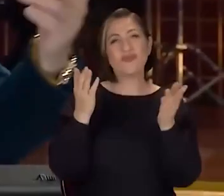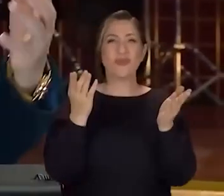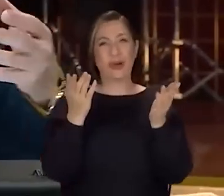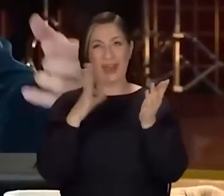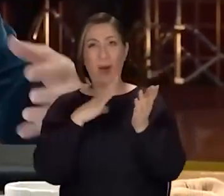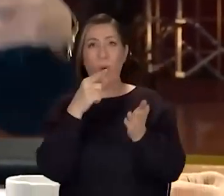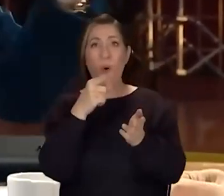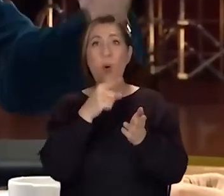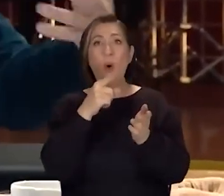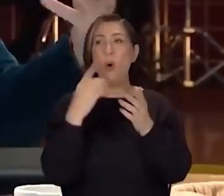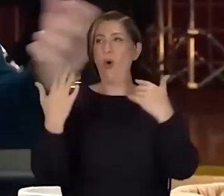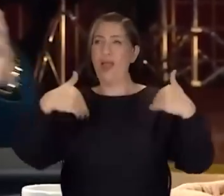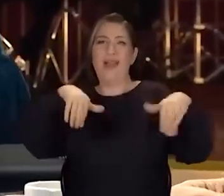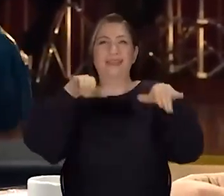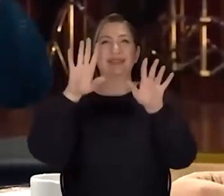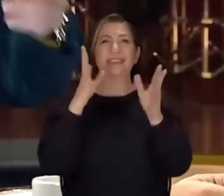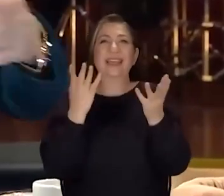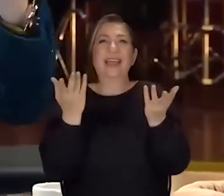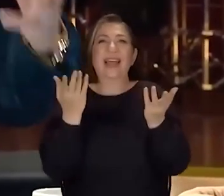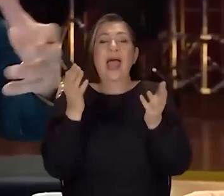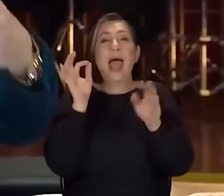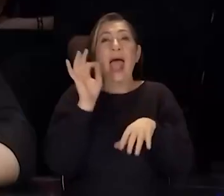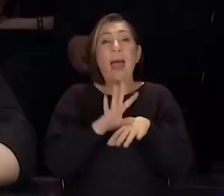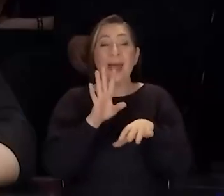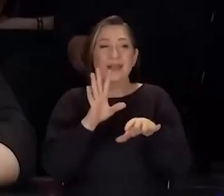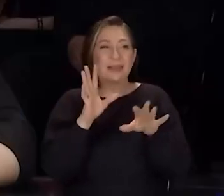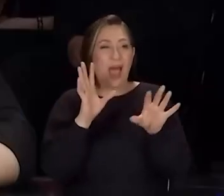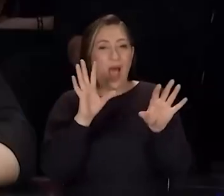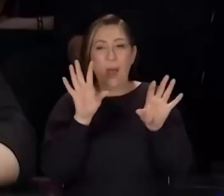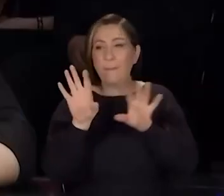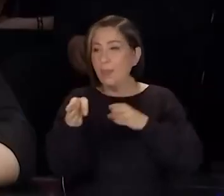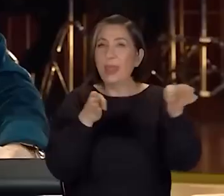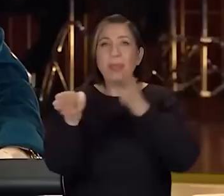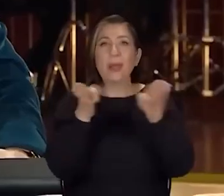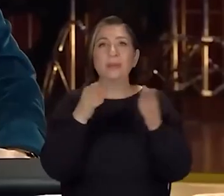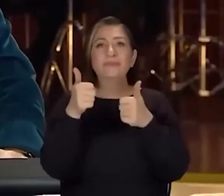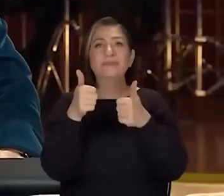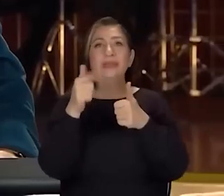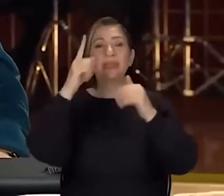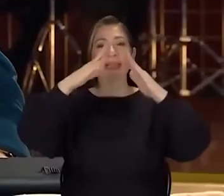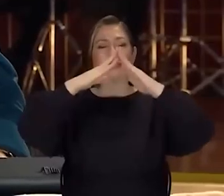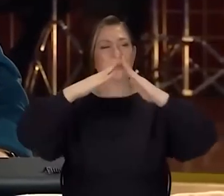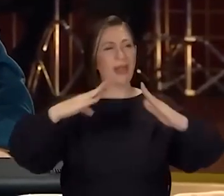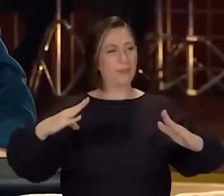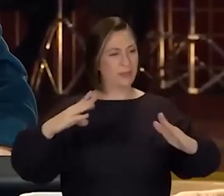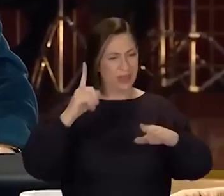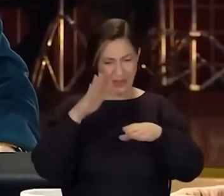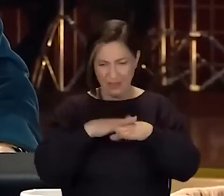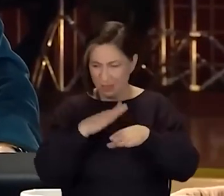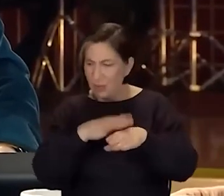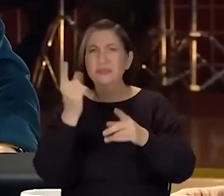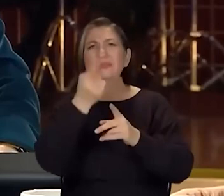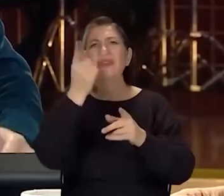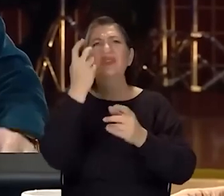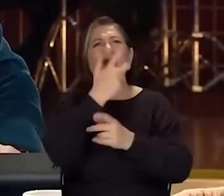Hoppa falan filan. Hop böyle bir oynak kıvrak falan. Yani hep hemen şeyine ait oluyor. Mesela o damda bir tane şey çekti. Kedi mi demedi mi bir